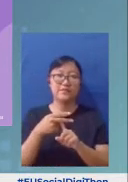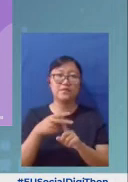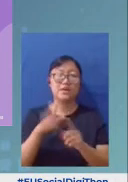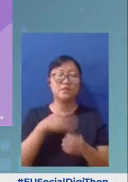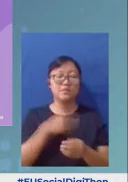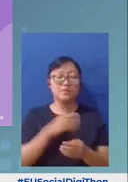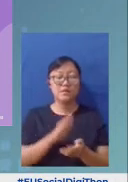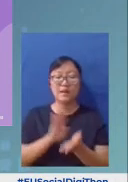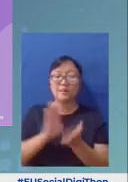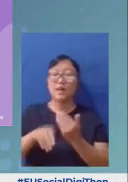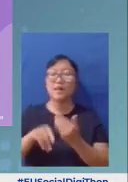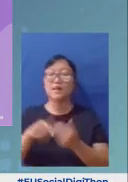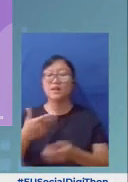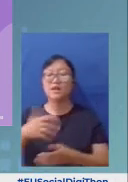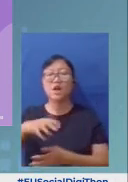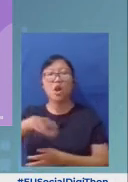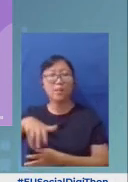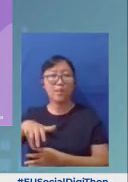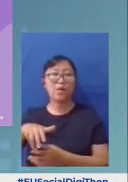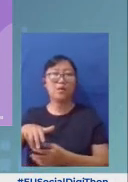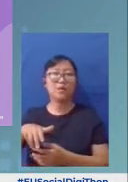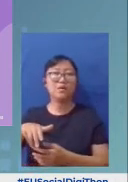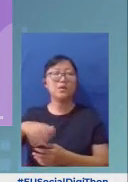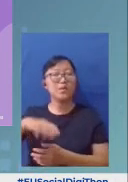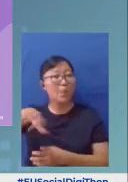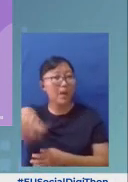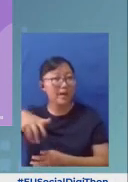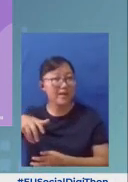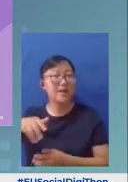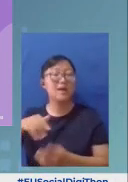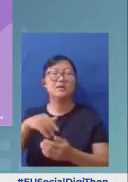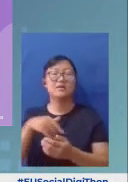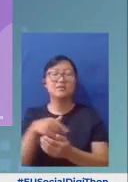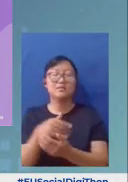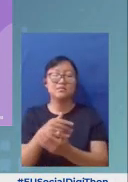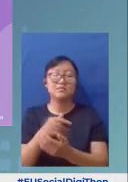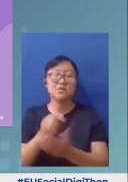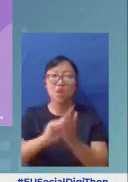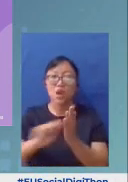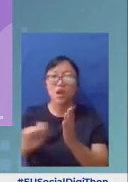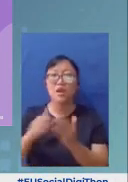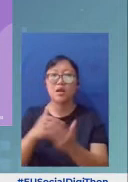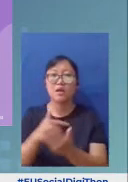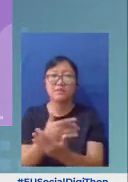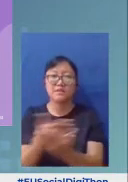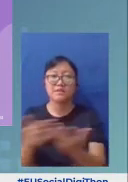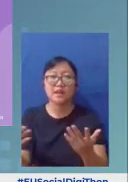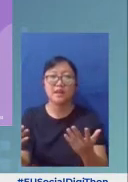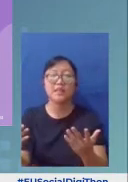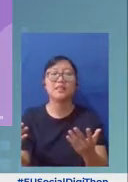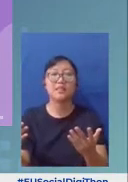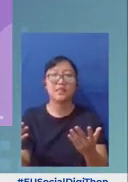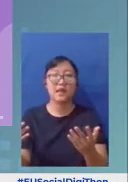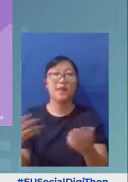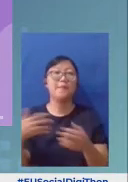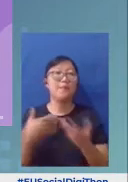atau keluarganya atau sekolahnya ya. Jadi bagaimana supaya penyintas ini kemudian